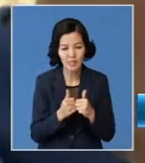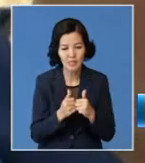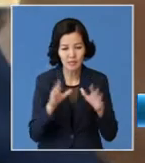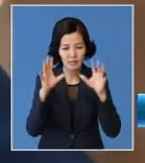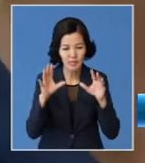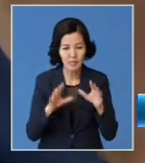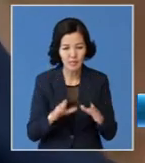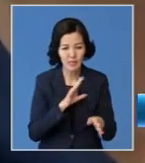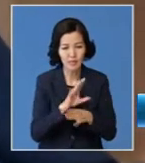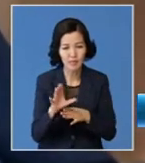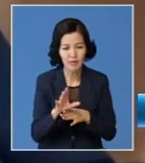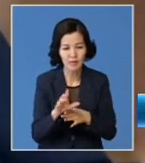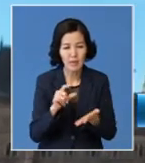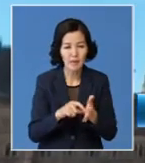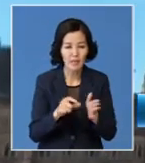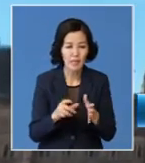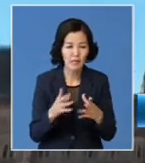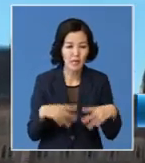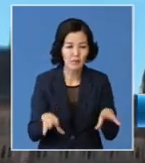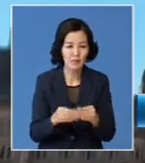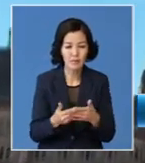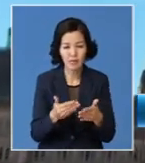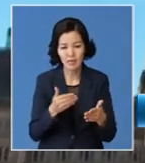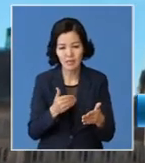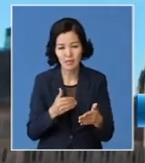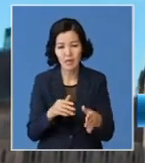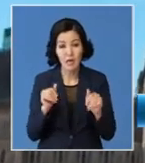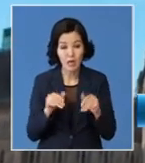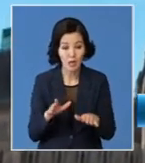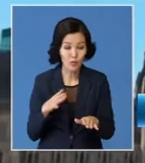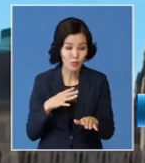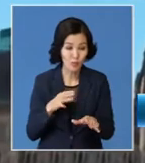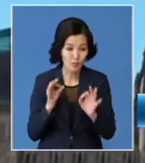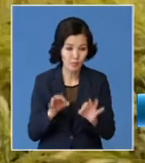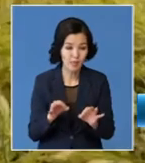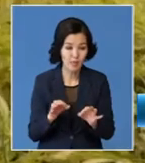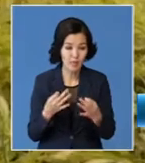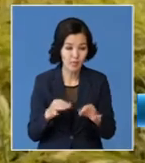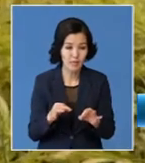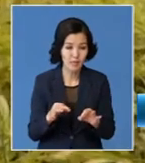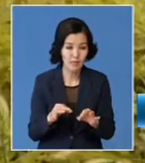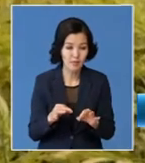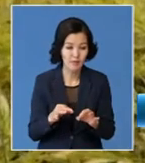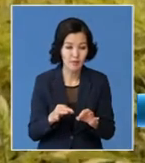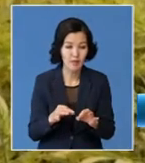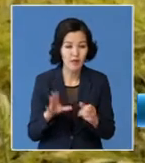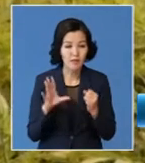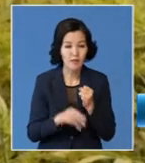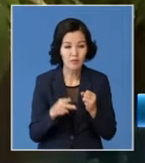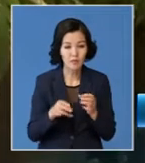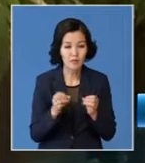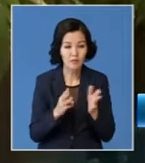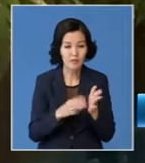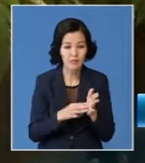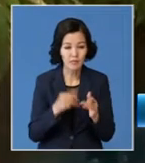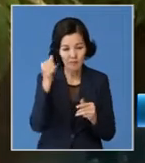законопроект будет направлен в палату общин, которая ранее его одобрила. Реализация закона будет возможна к концу 2018